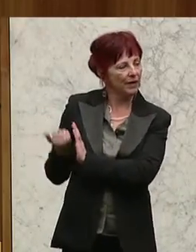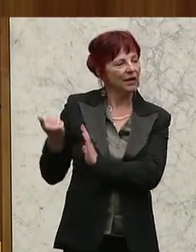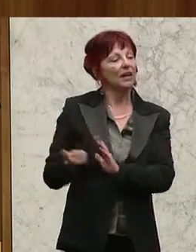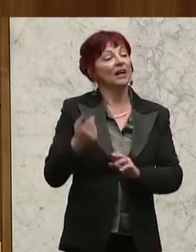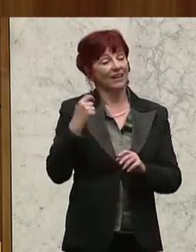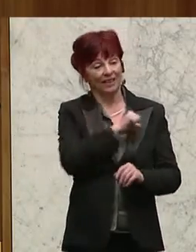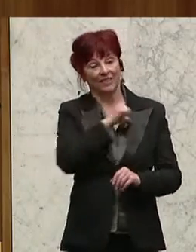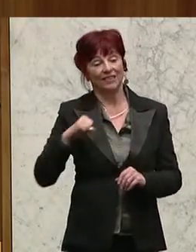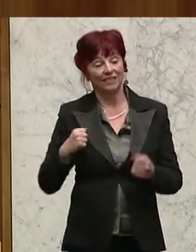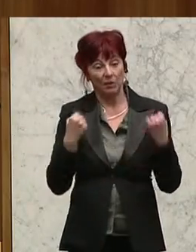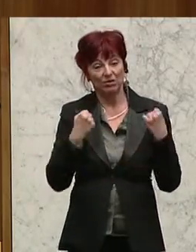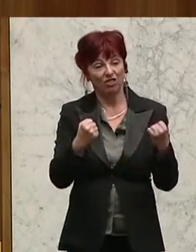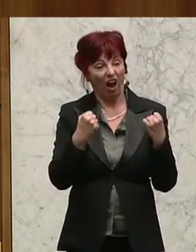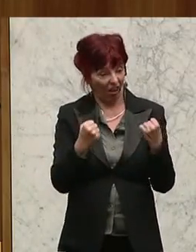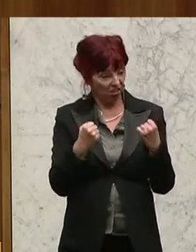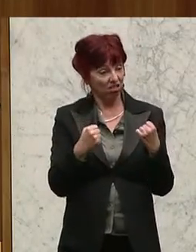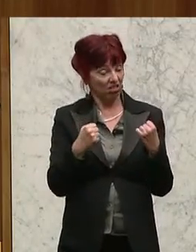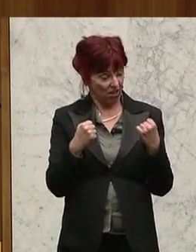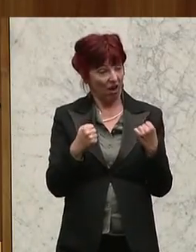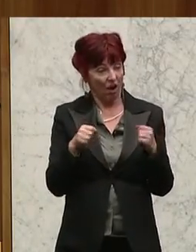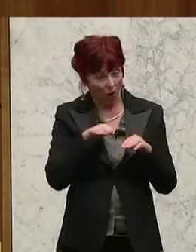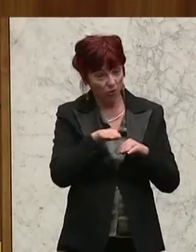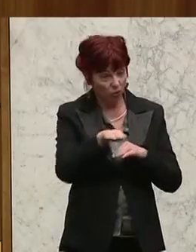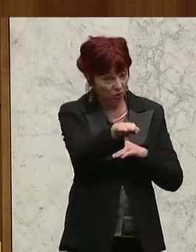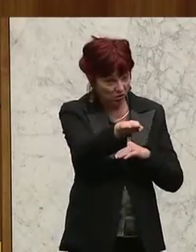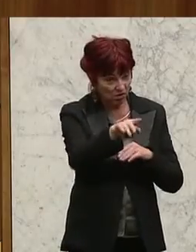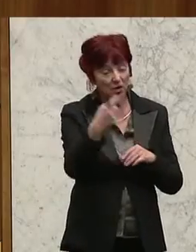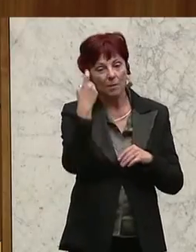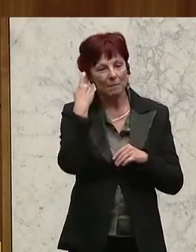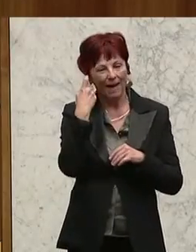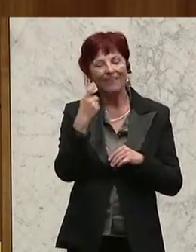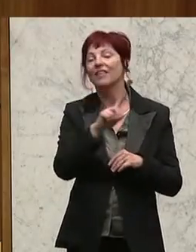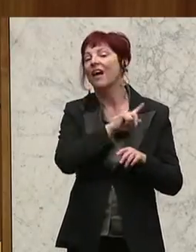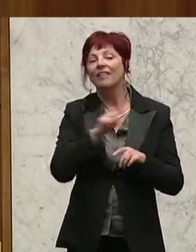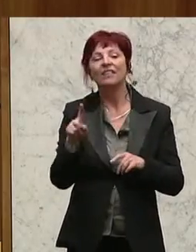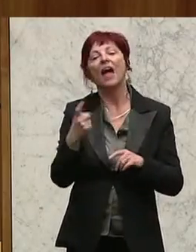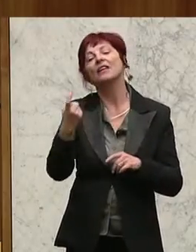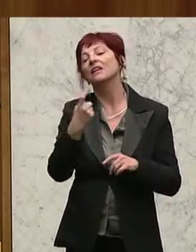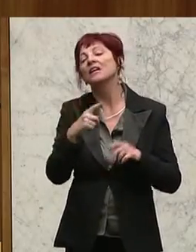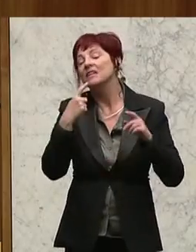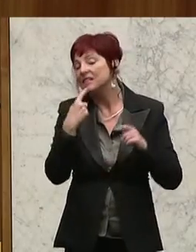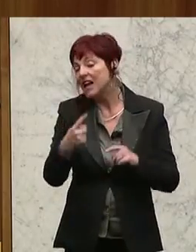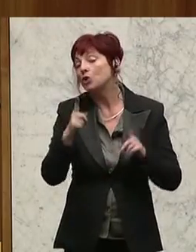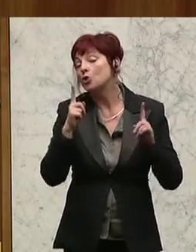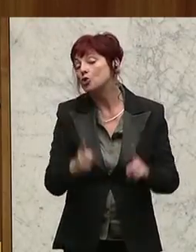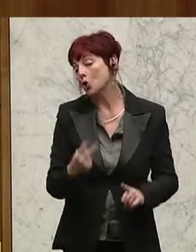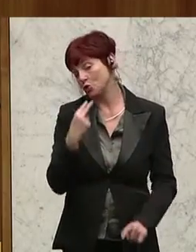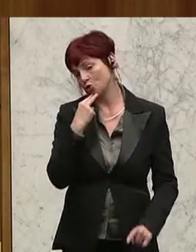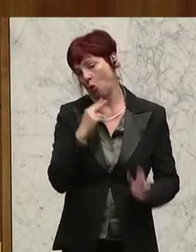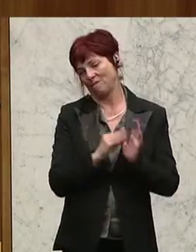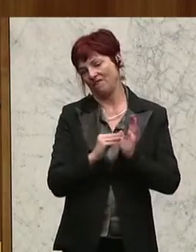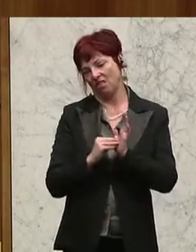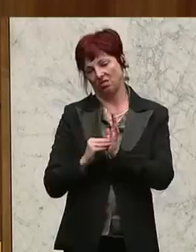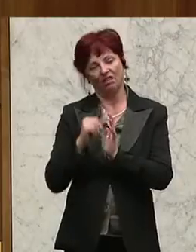selbstfahrenden Autos, sondern theoretisch auch tatsächlich von mit Strom betriebenen Wagen aus. Auch hier